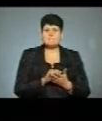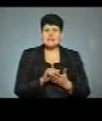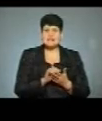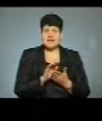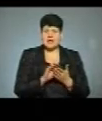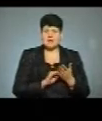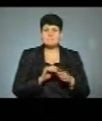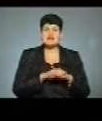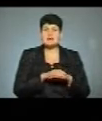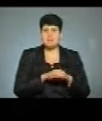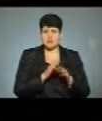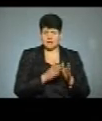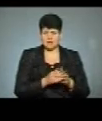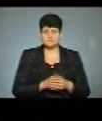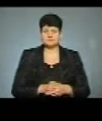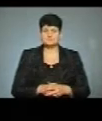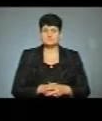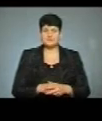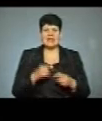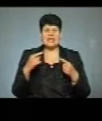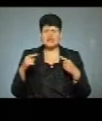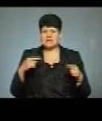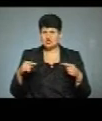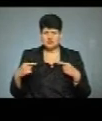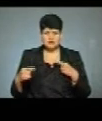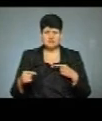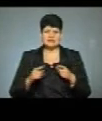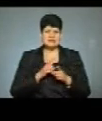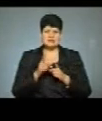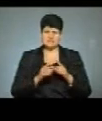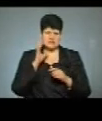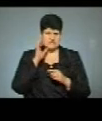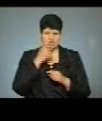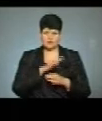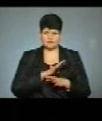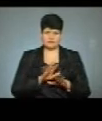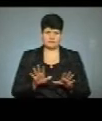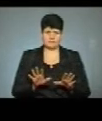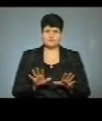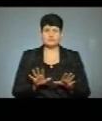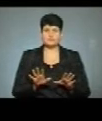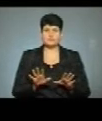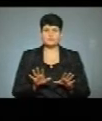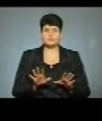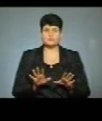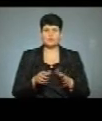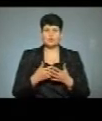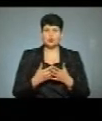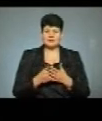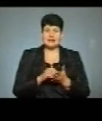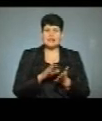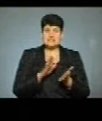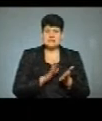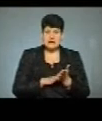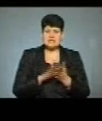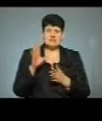з математики. Інші предмети ніби таких змін серйозних не зазнали, тобто і реєстрація